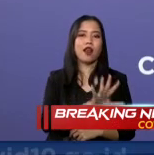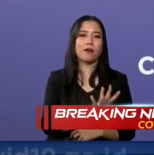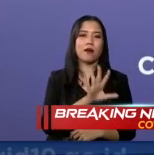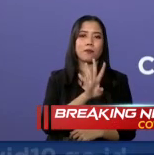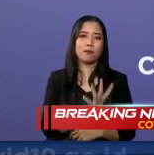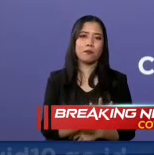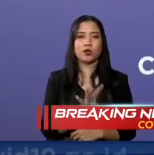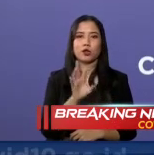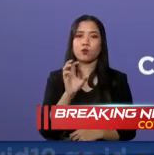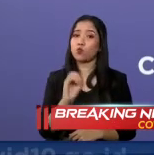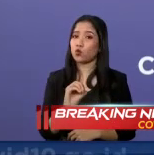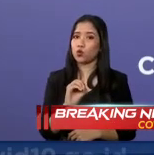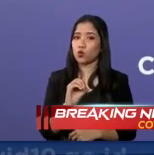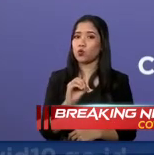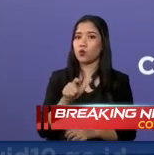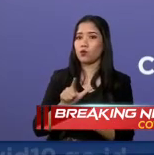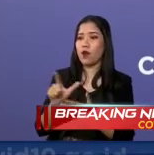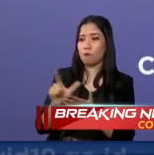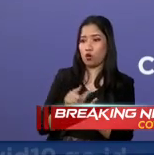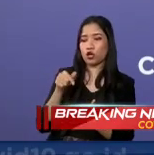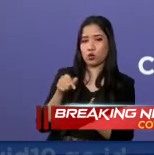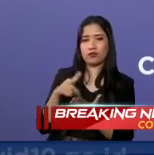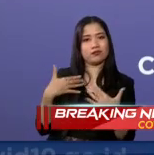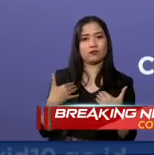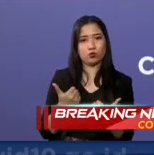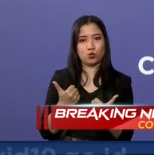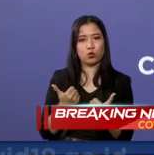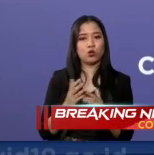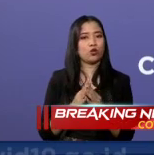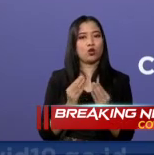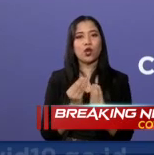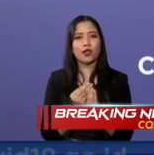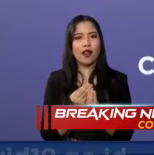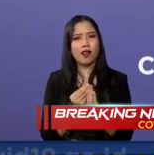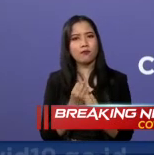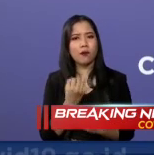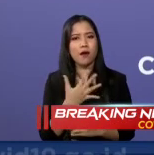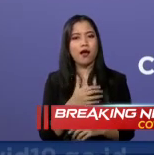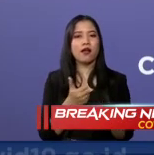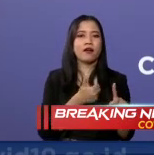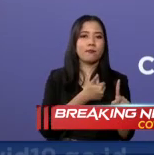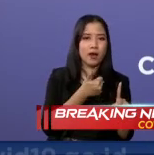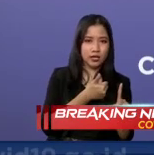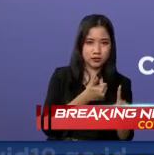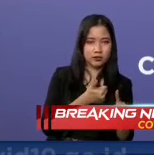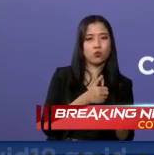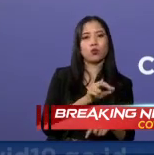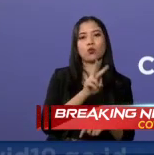540 kasus Yang dilaporkan sembuh sehingga totalnya menjadi Rp16.000